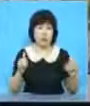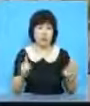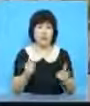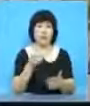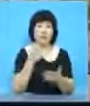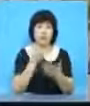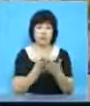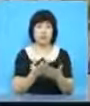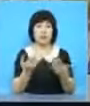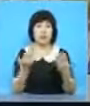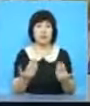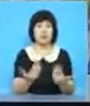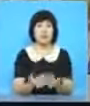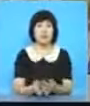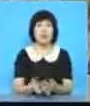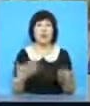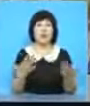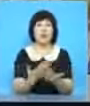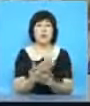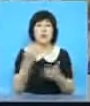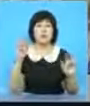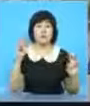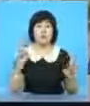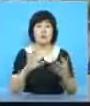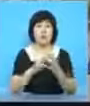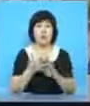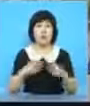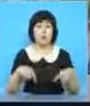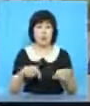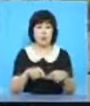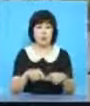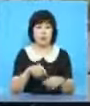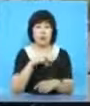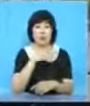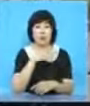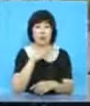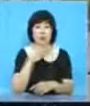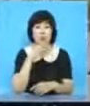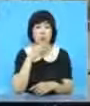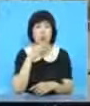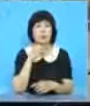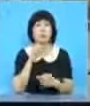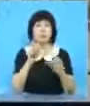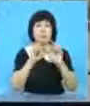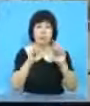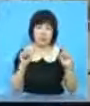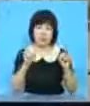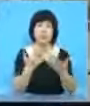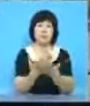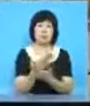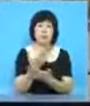көрініп тұр осы біздің. Новый селолық округінде көп жылдан мектеп, жаңа